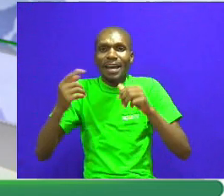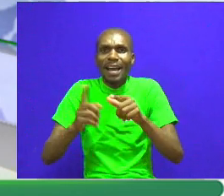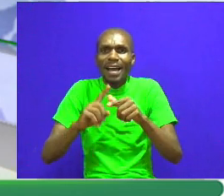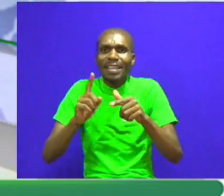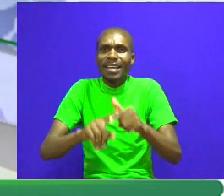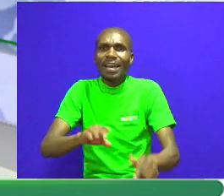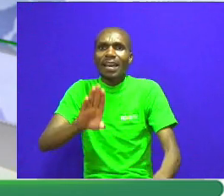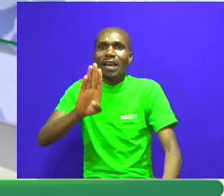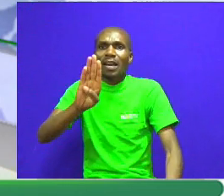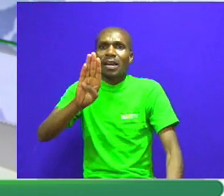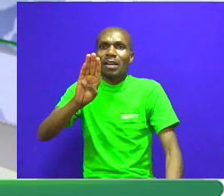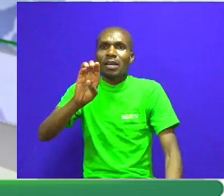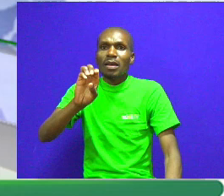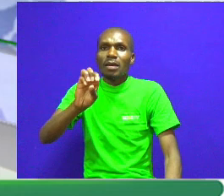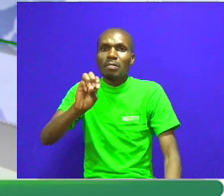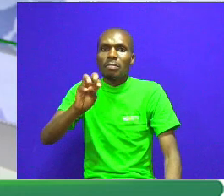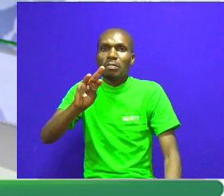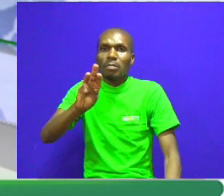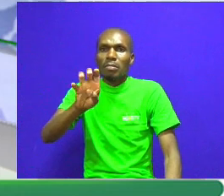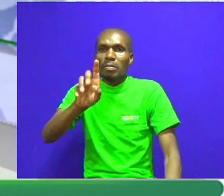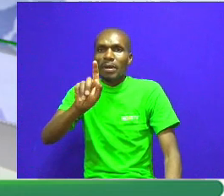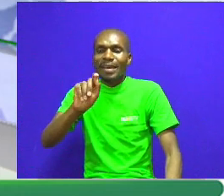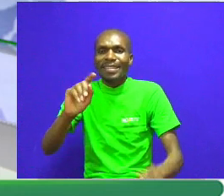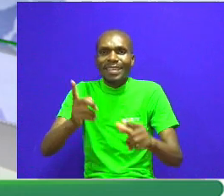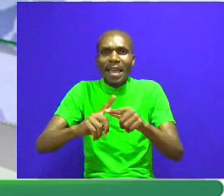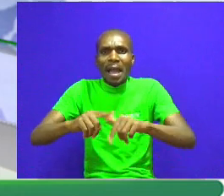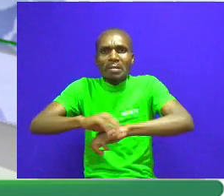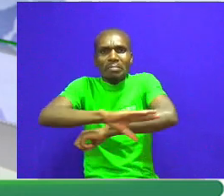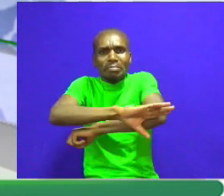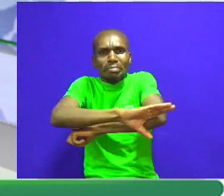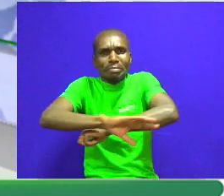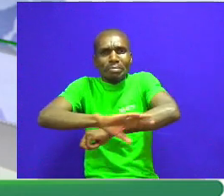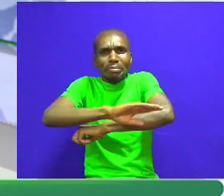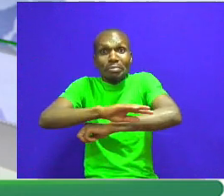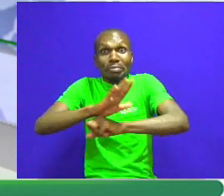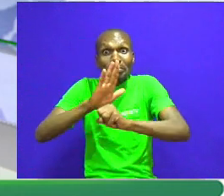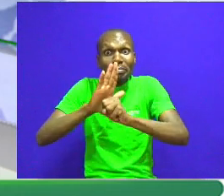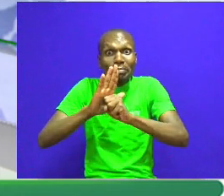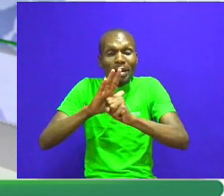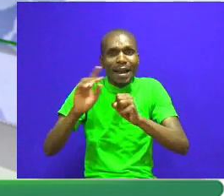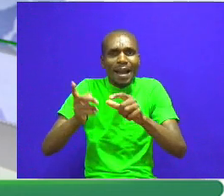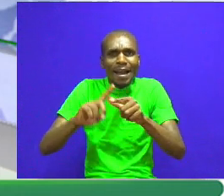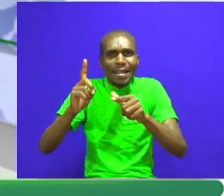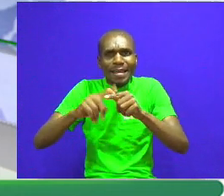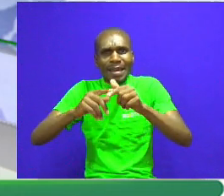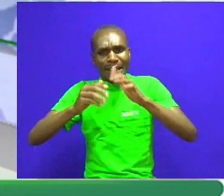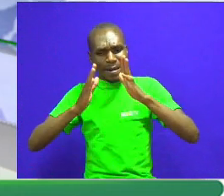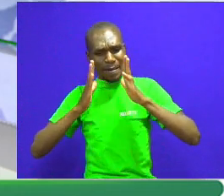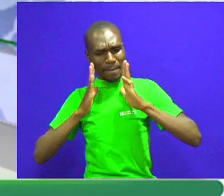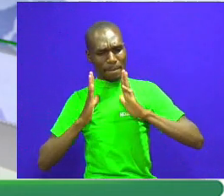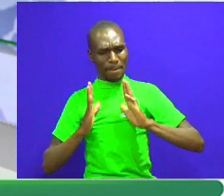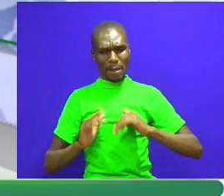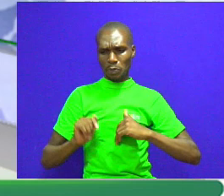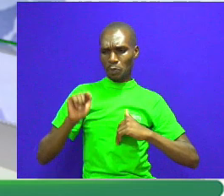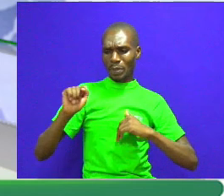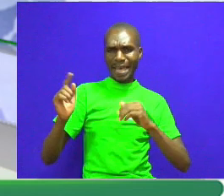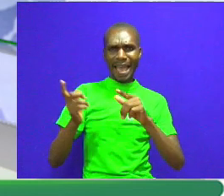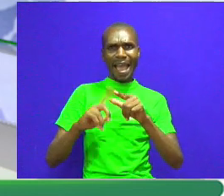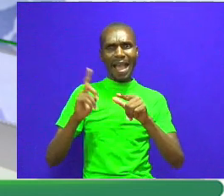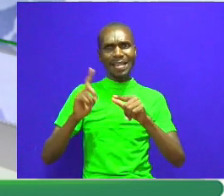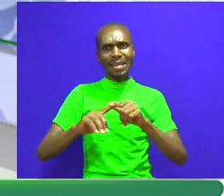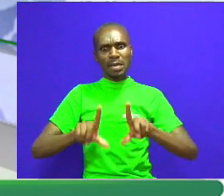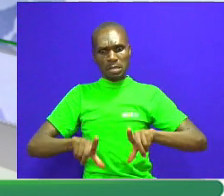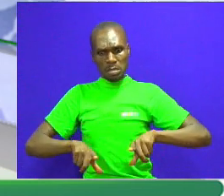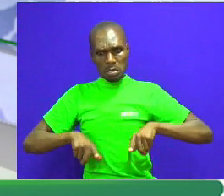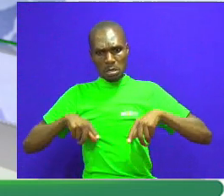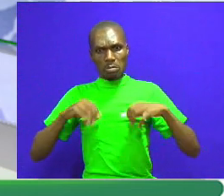ni go okomentika na kubo ibi kwa berigo kweni kiwa asigika. Saba menye kuruwa sense me yoba ere ire komenya no